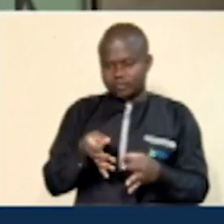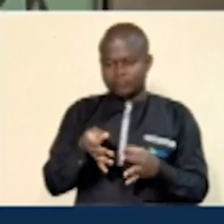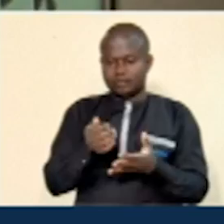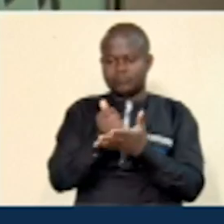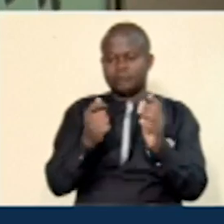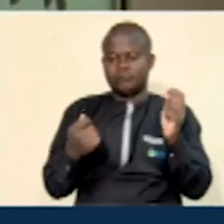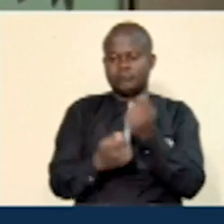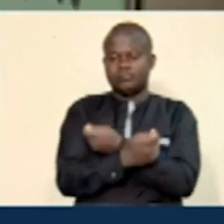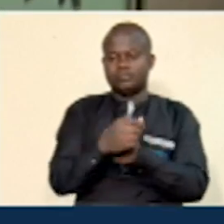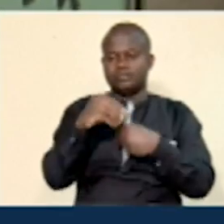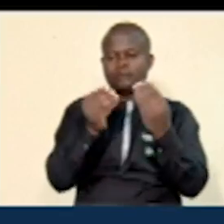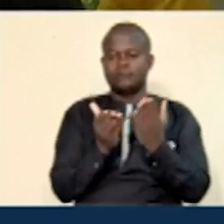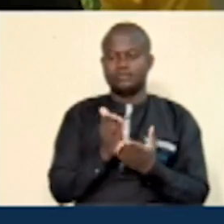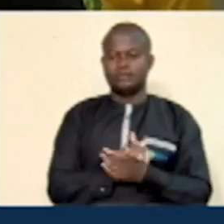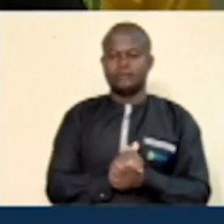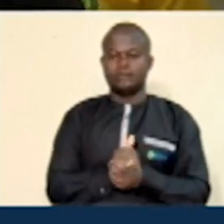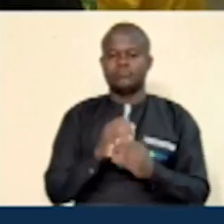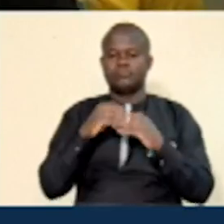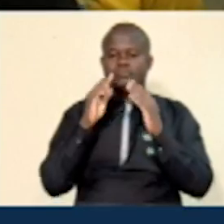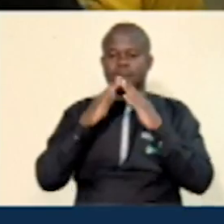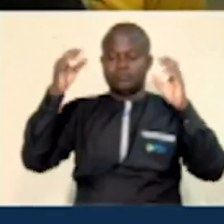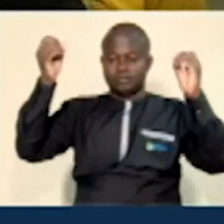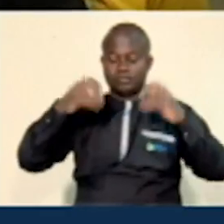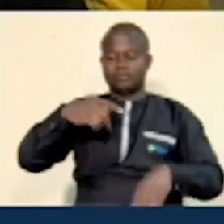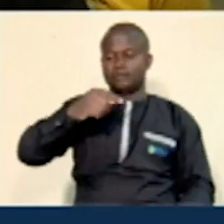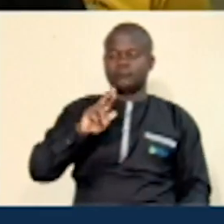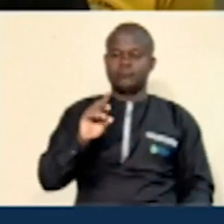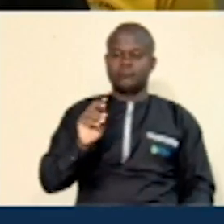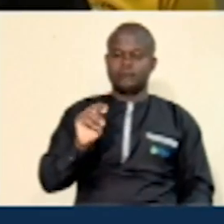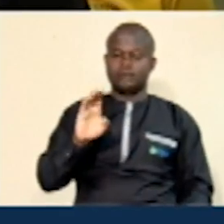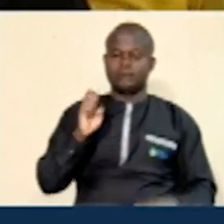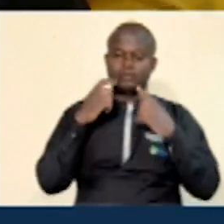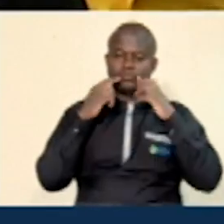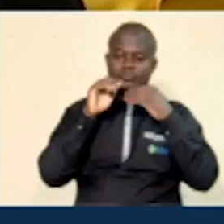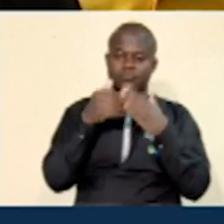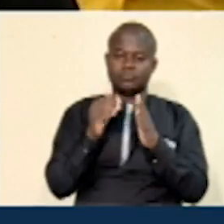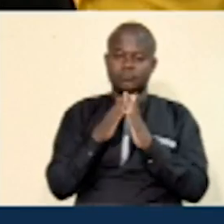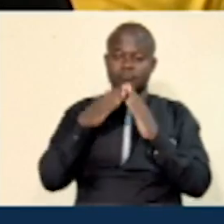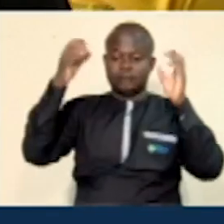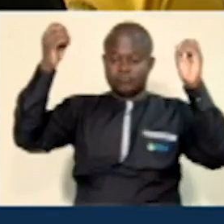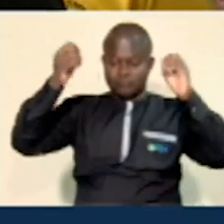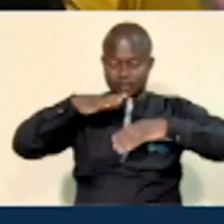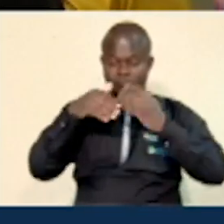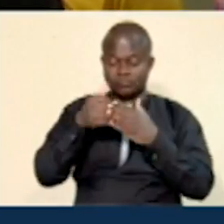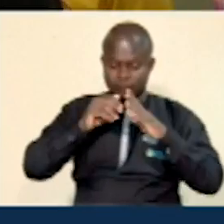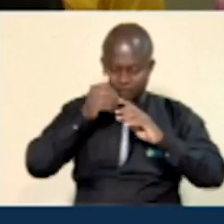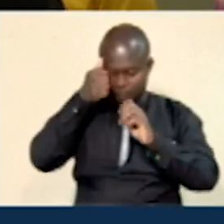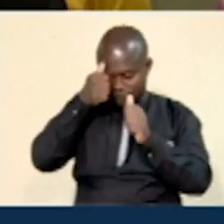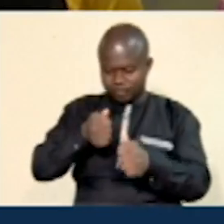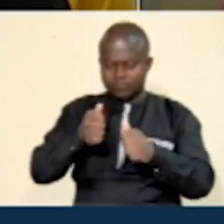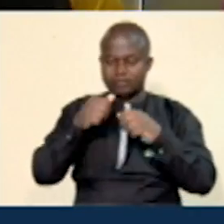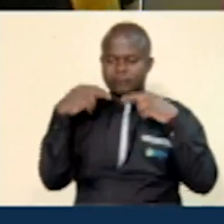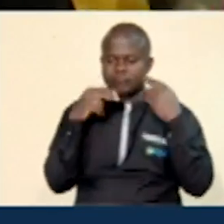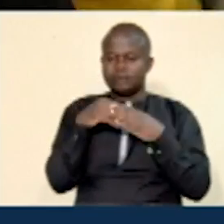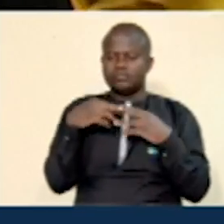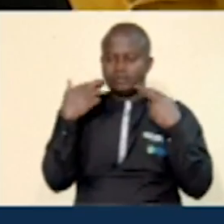ku mpinduka mu mitangire ya serivisi. Umuyobozi w'umujyi wa Kigali Pidance Rubingisa avuga ko umujyi wa Kigali wakajije ubugenzuzi ku mahoteli, restora